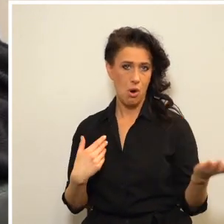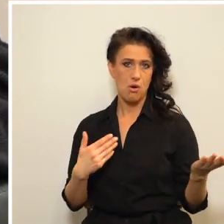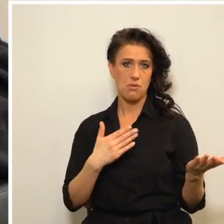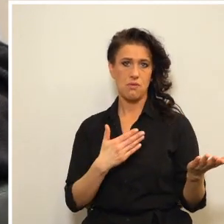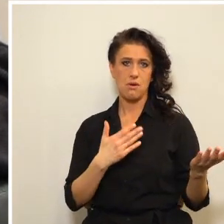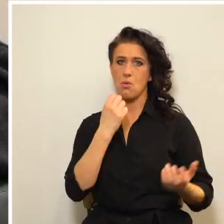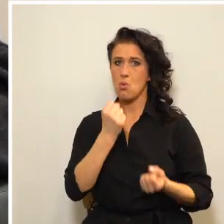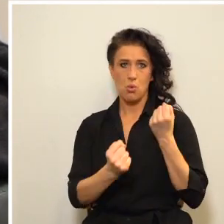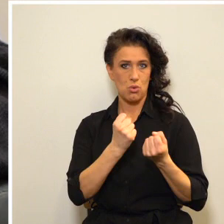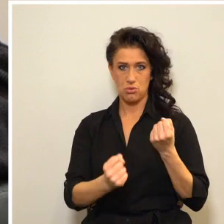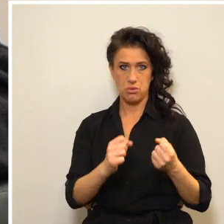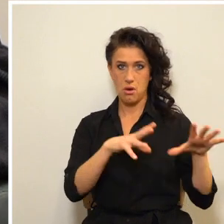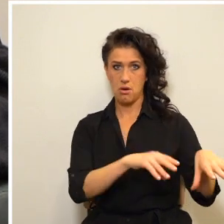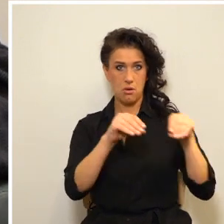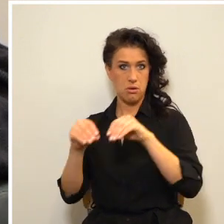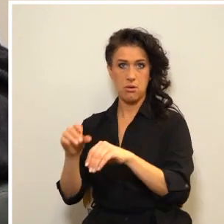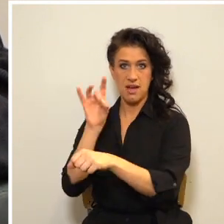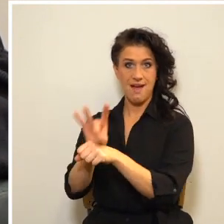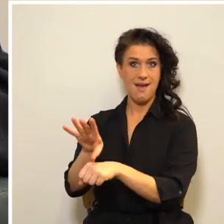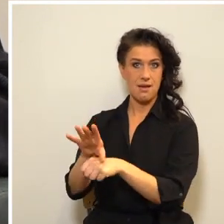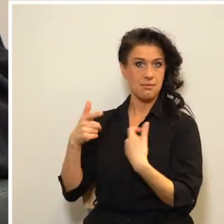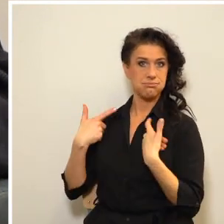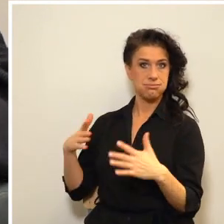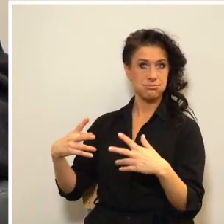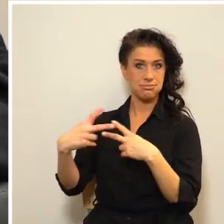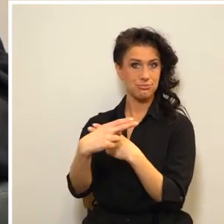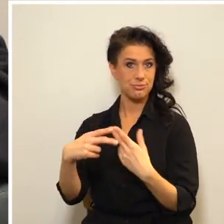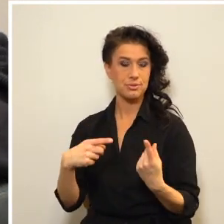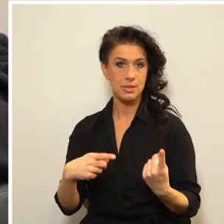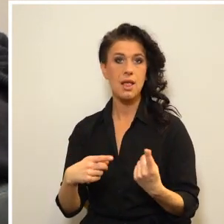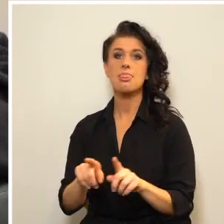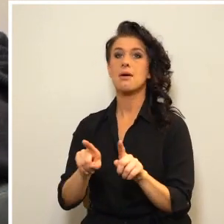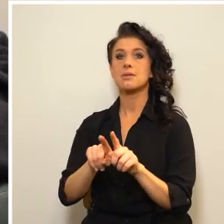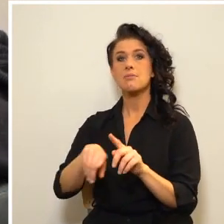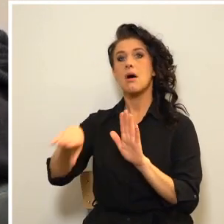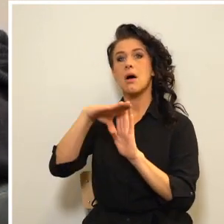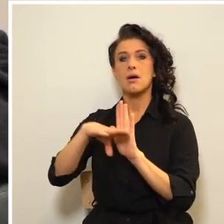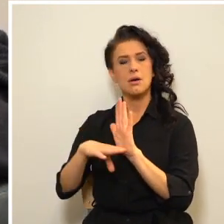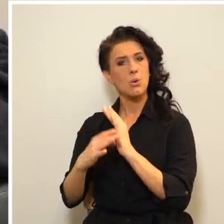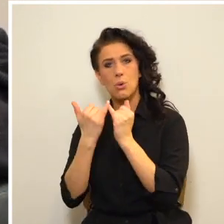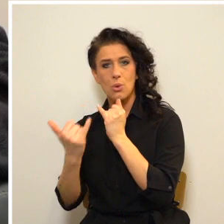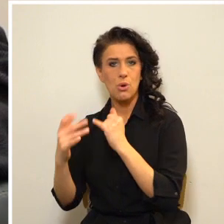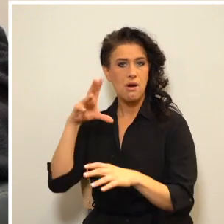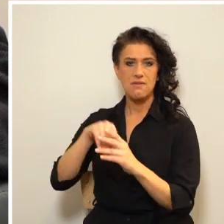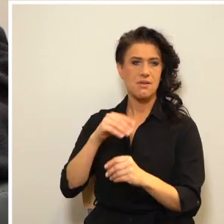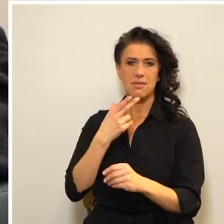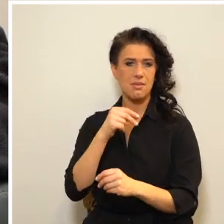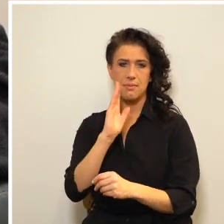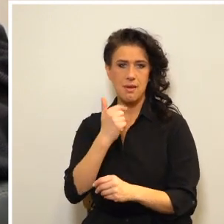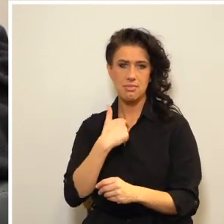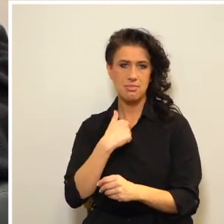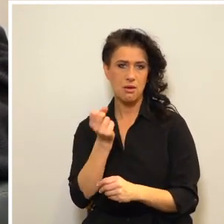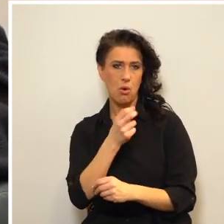przeszczepem krwi No i tam są różne też ustalenia których już nie będziemy wchodzić ale właśnie